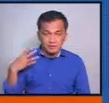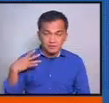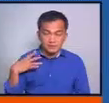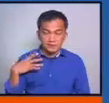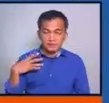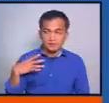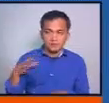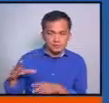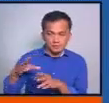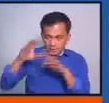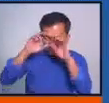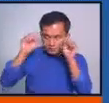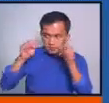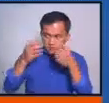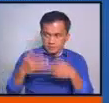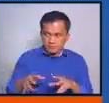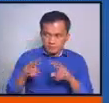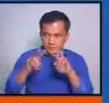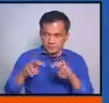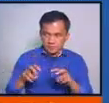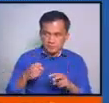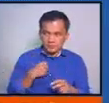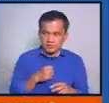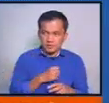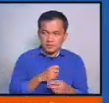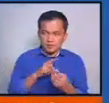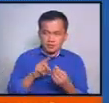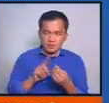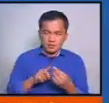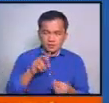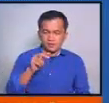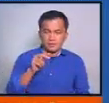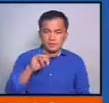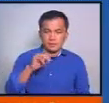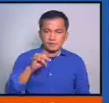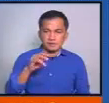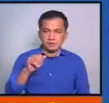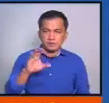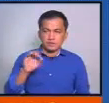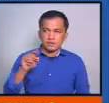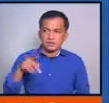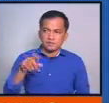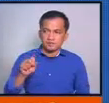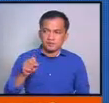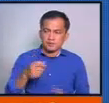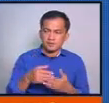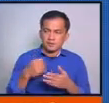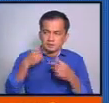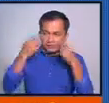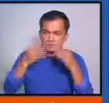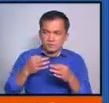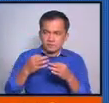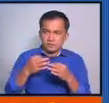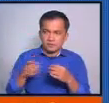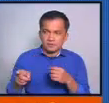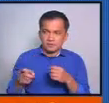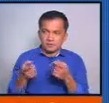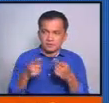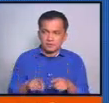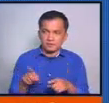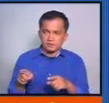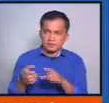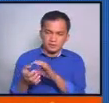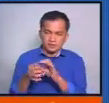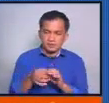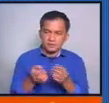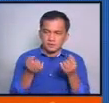Ihintayin muna ng Pangulo na matapos ang imbestigasyon ng Senado tungkol sa Ninja Cops bago desisyonan ang kapalaran